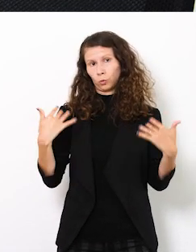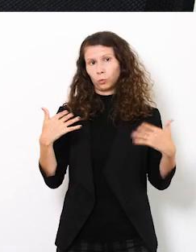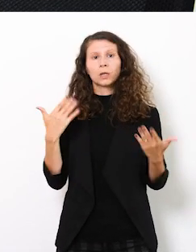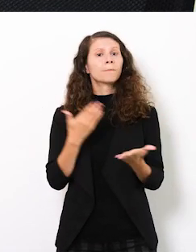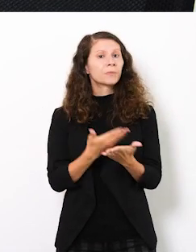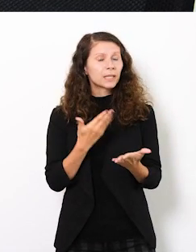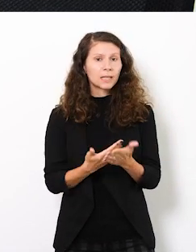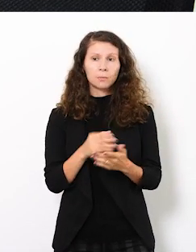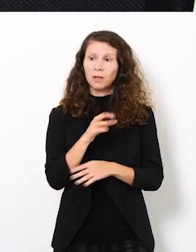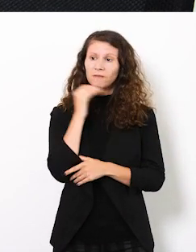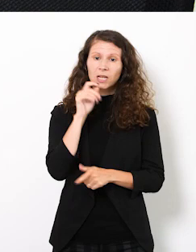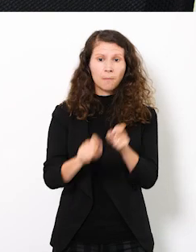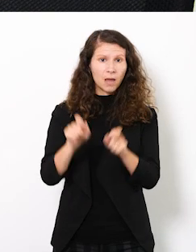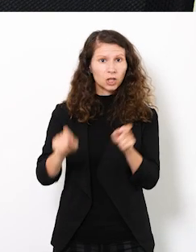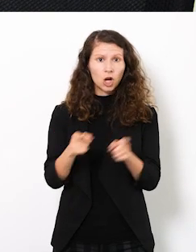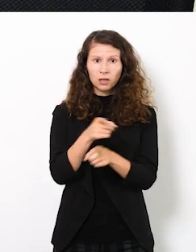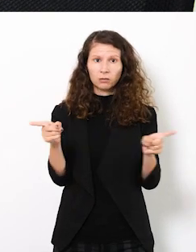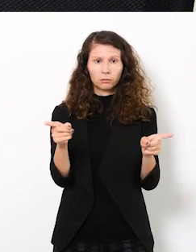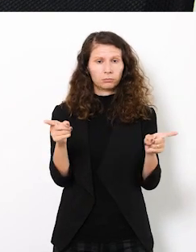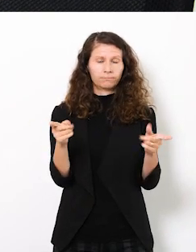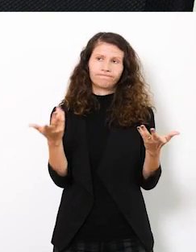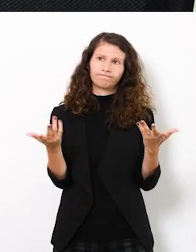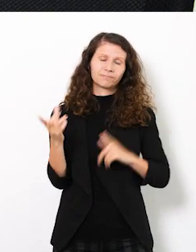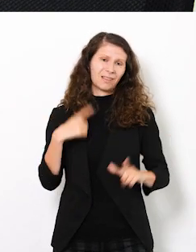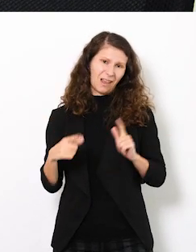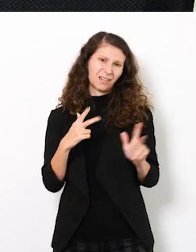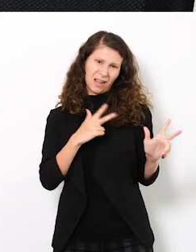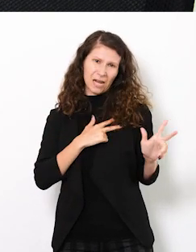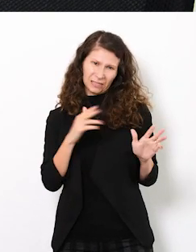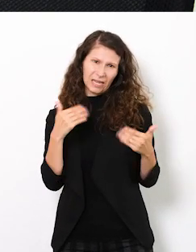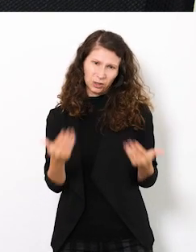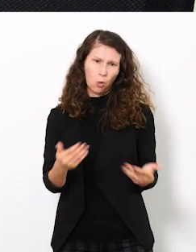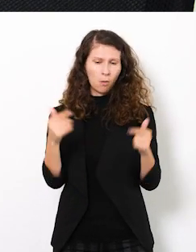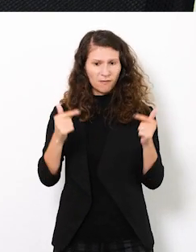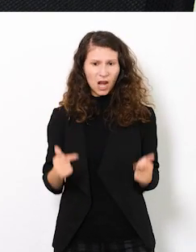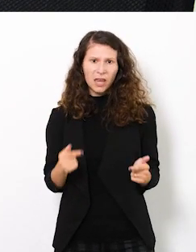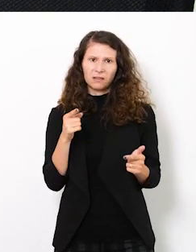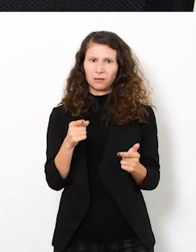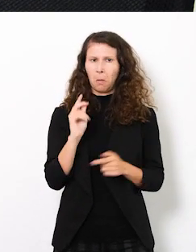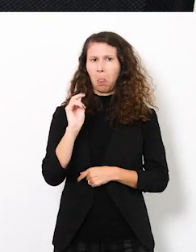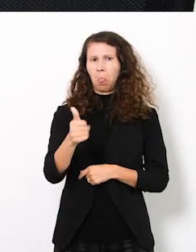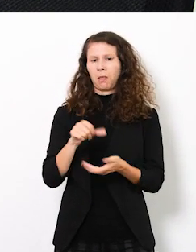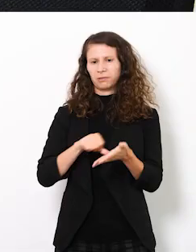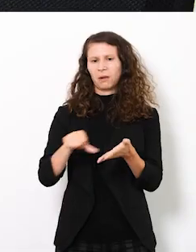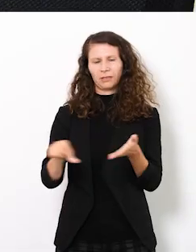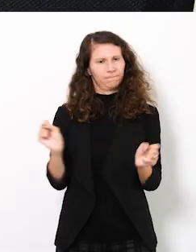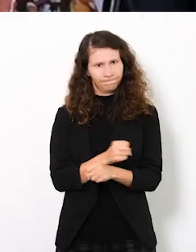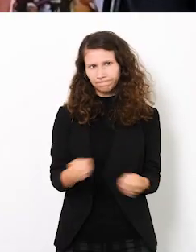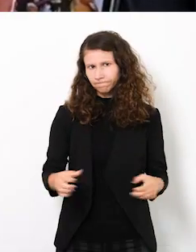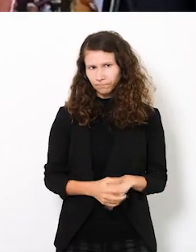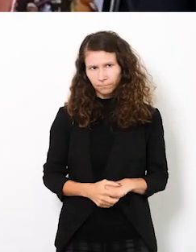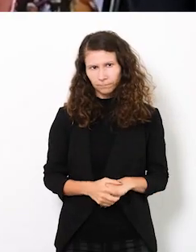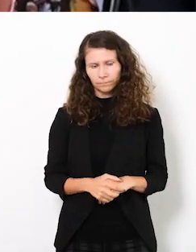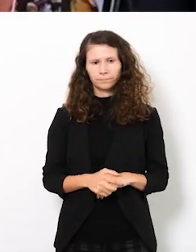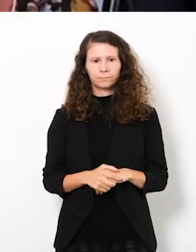dass das für viele Menschen eben eigentlich eher die traurige Realität ist, dass sie sich eigentlich die Pflege eben kaum mehr leisten können. Was natürlich